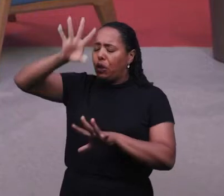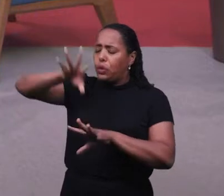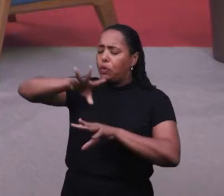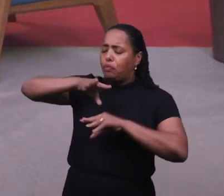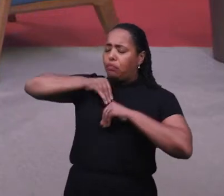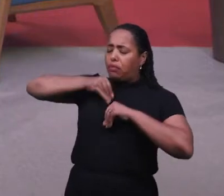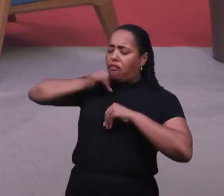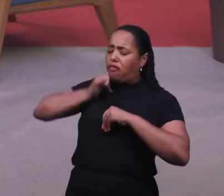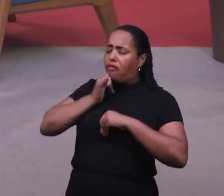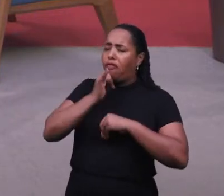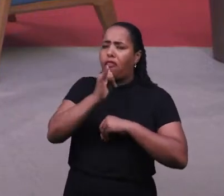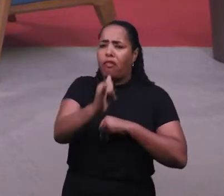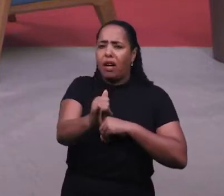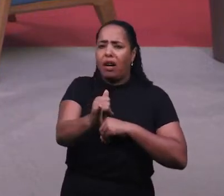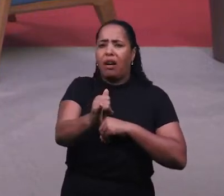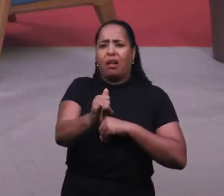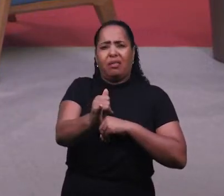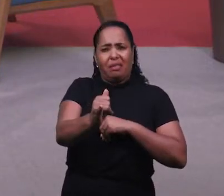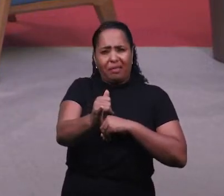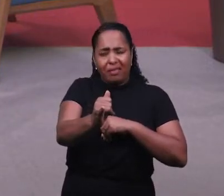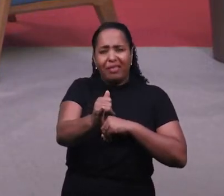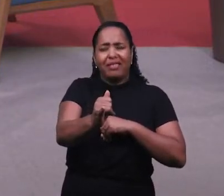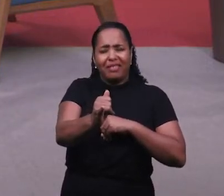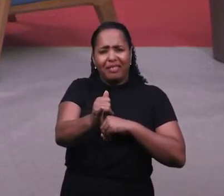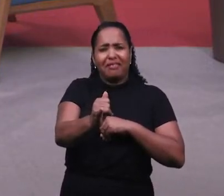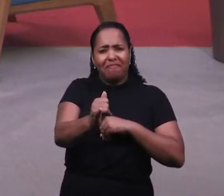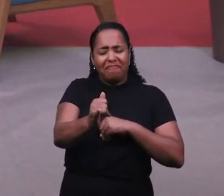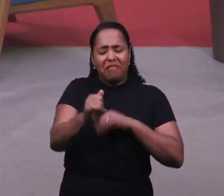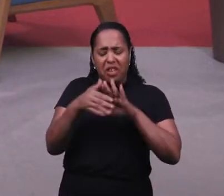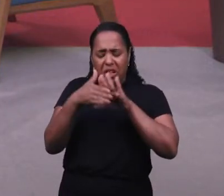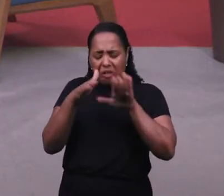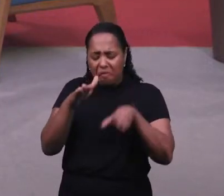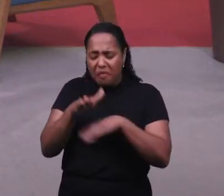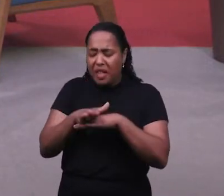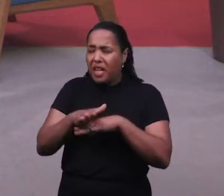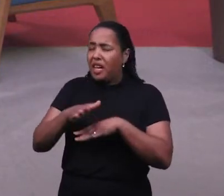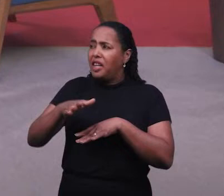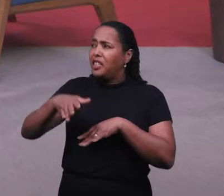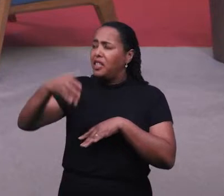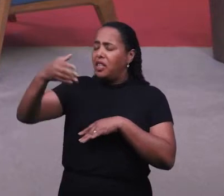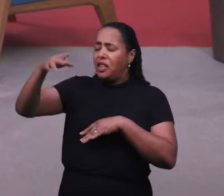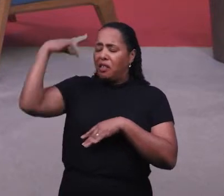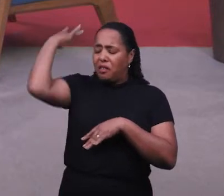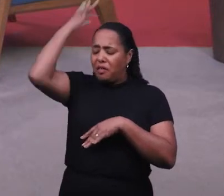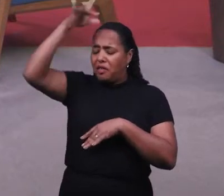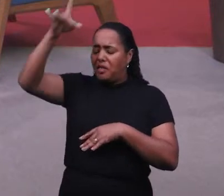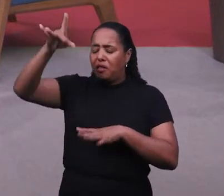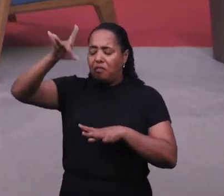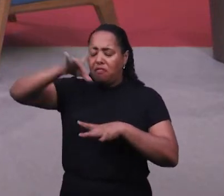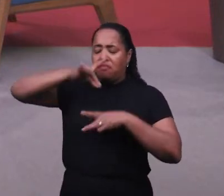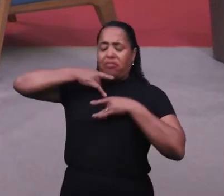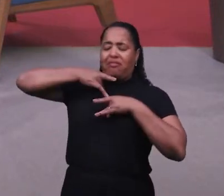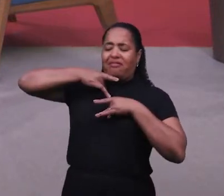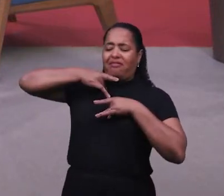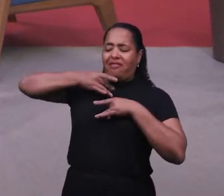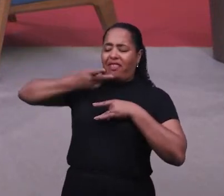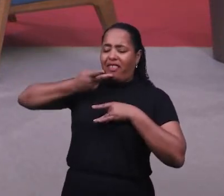par moi. C'était une bénédiction très grande et sa parole était dans ma bouche. Quel